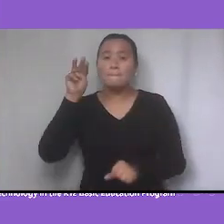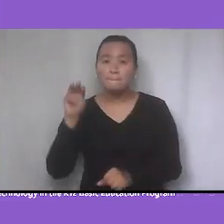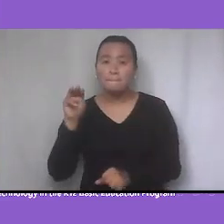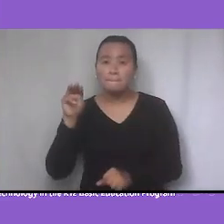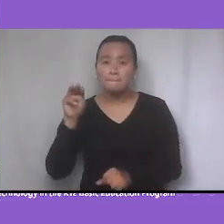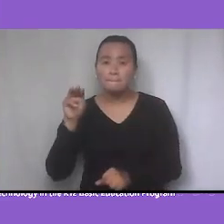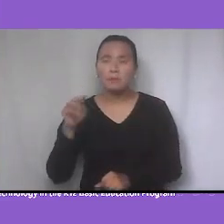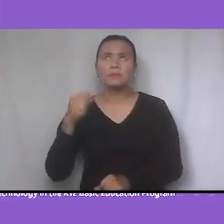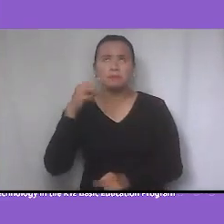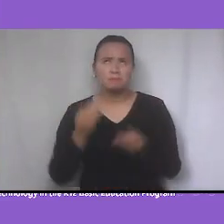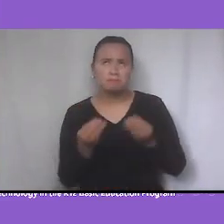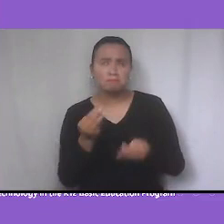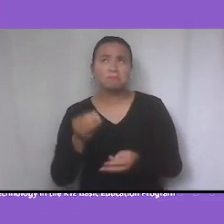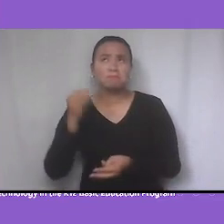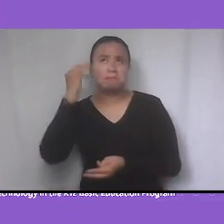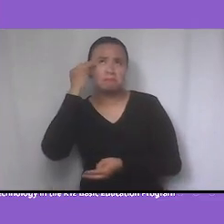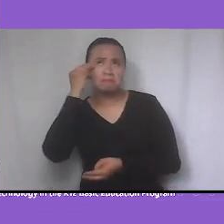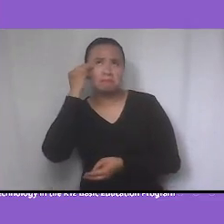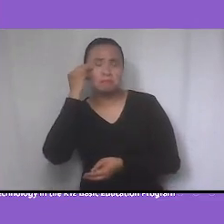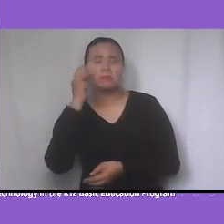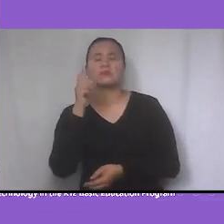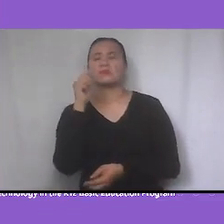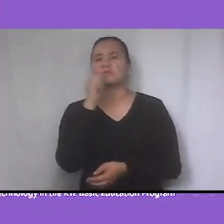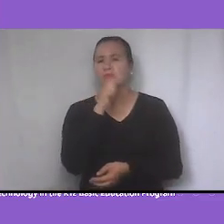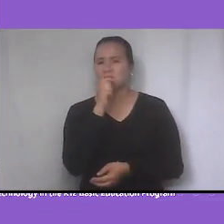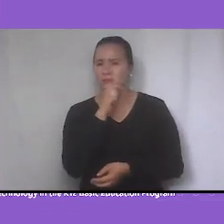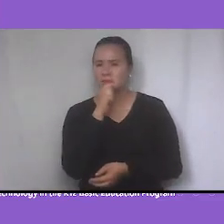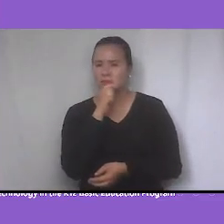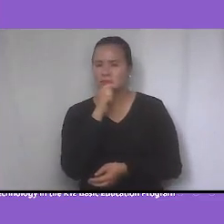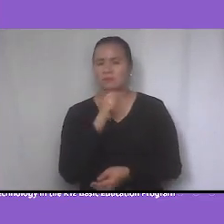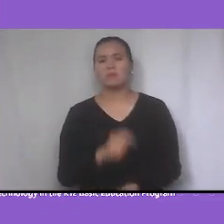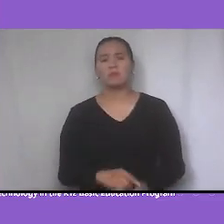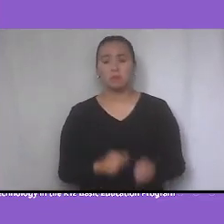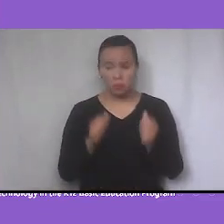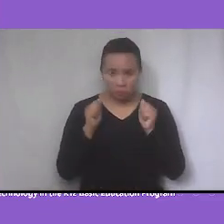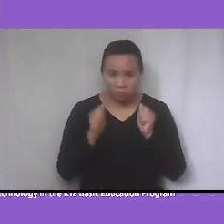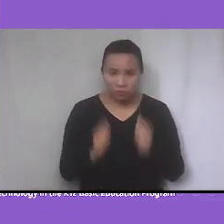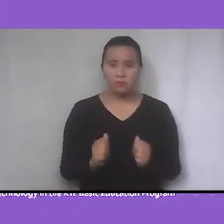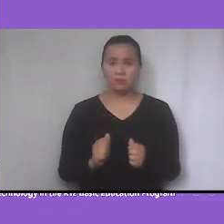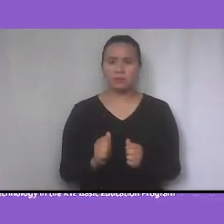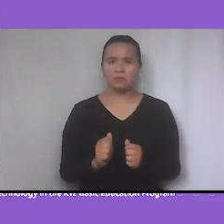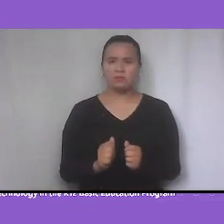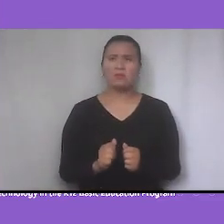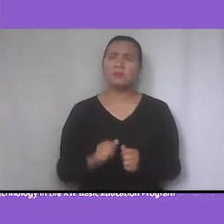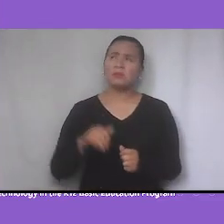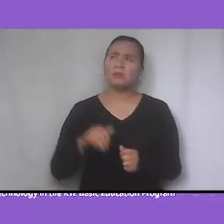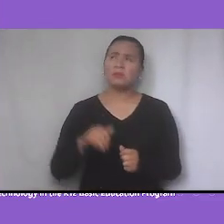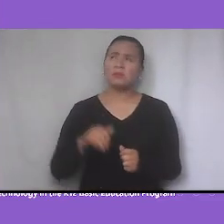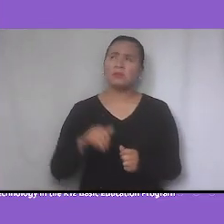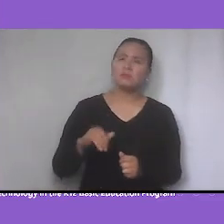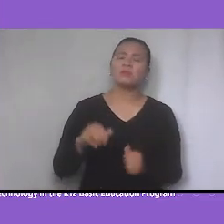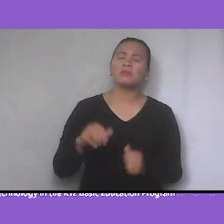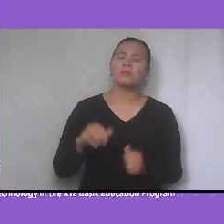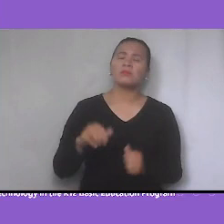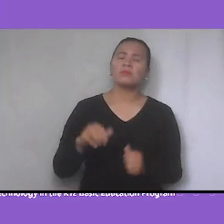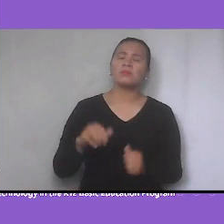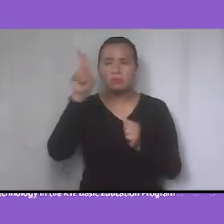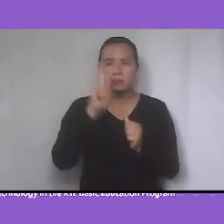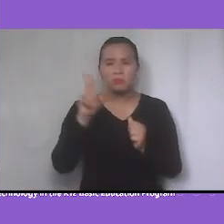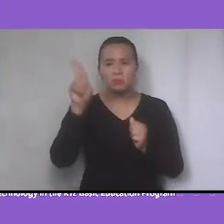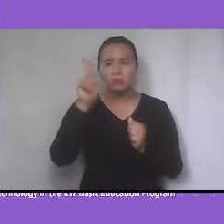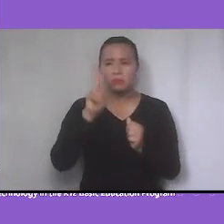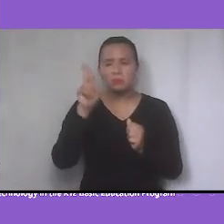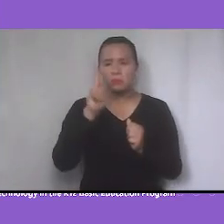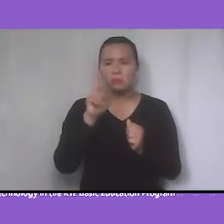mata? Pwede naman, di ba? So, pwede natin yan gagawin sa isang buong araw.